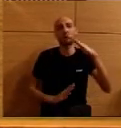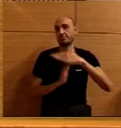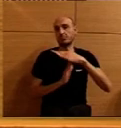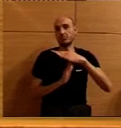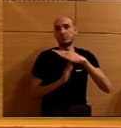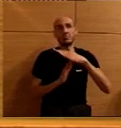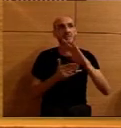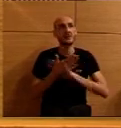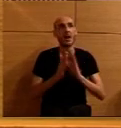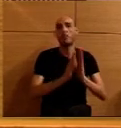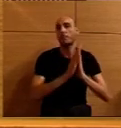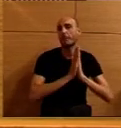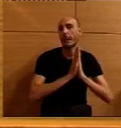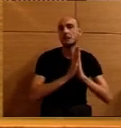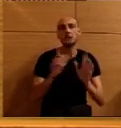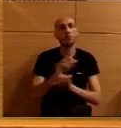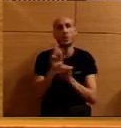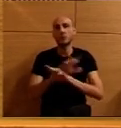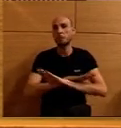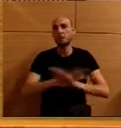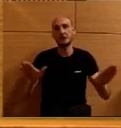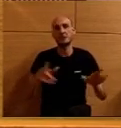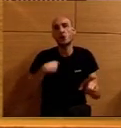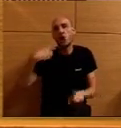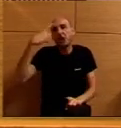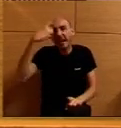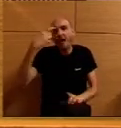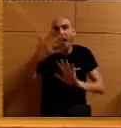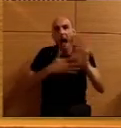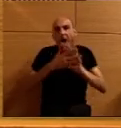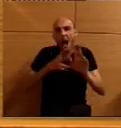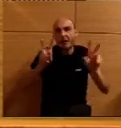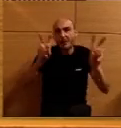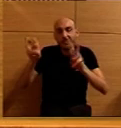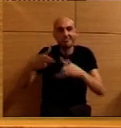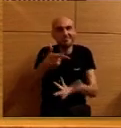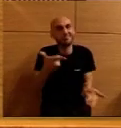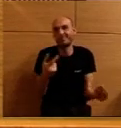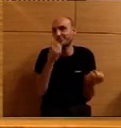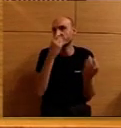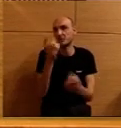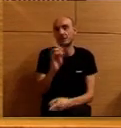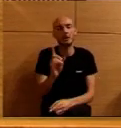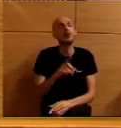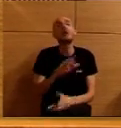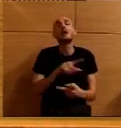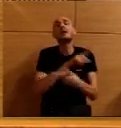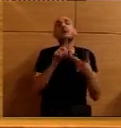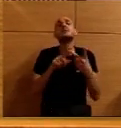n'hi ha pres i interrompiré després. Jo penso que totes les coses no són sanes, però bueno, intente no llevar la paraula a ningú. Seguisca en el segon